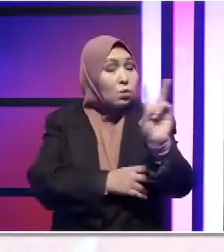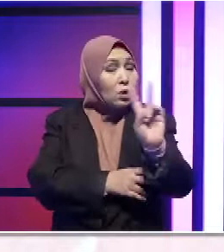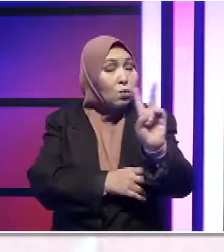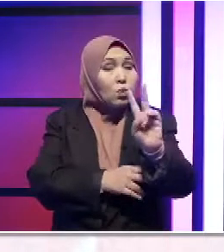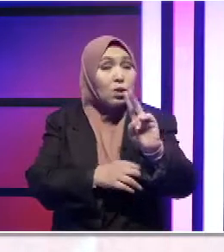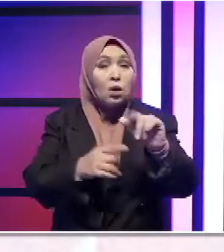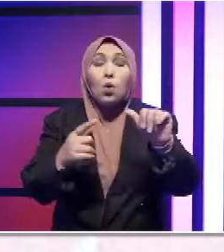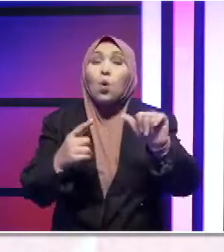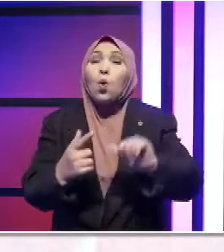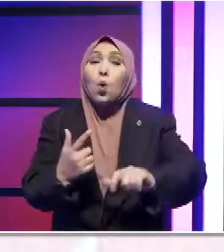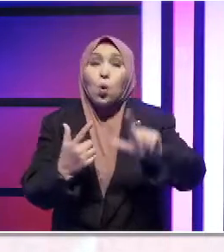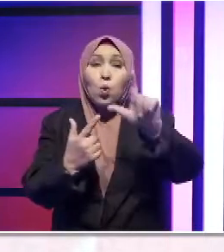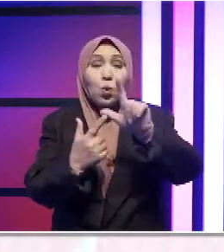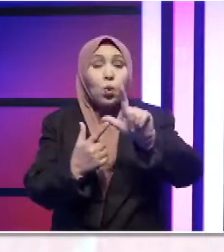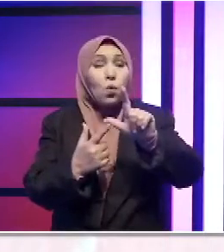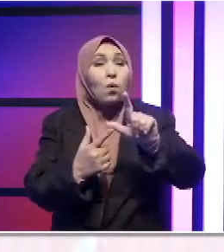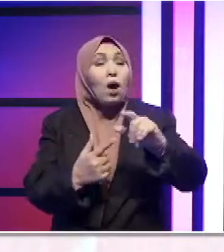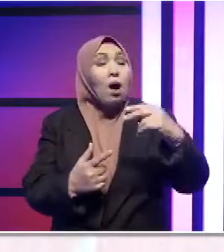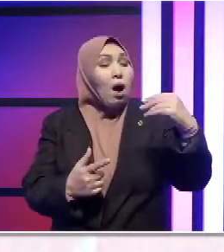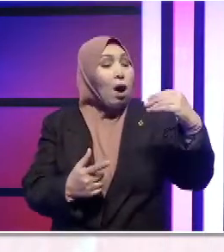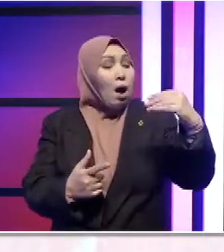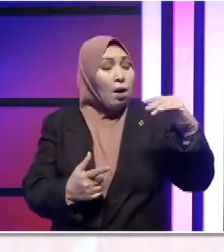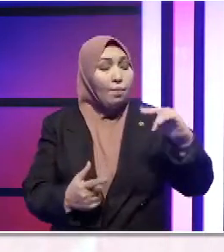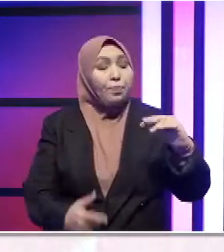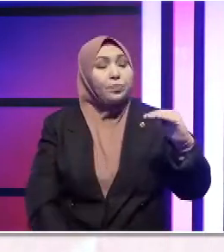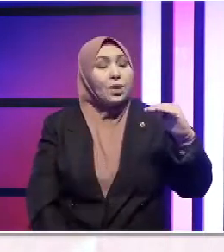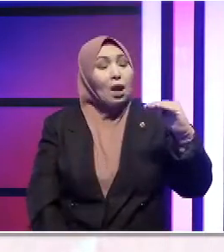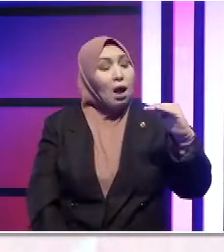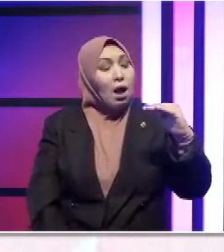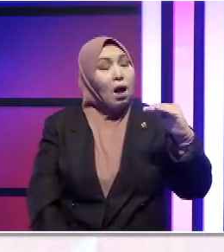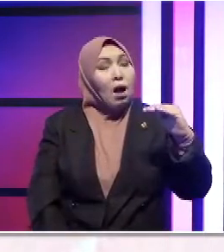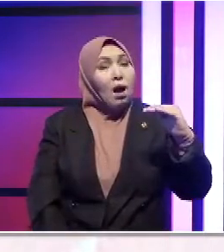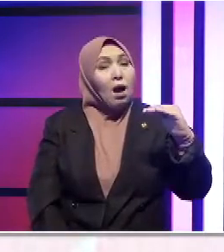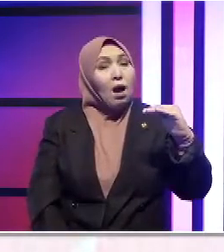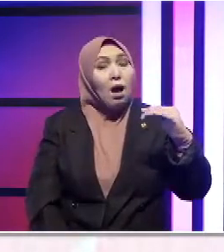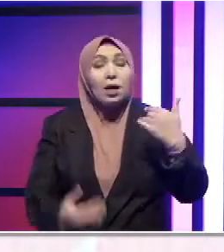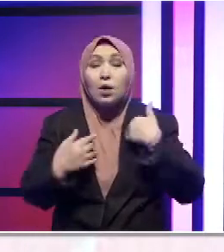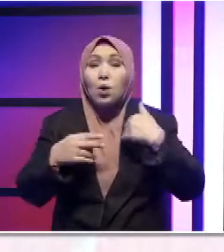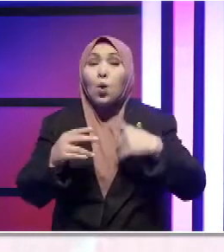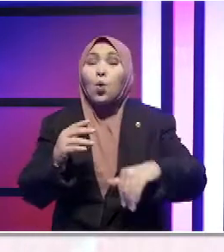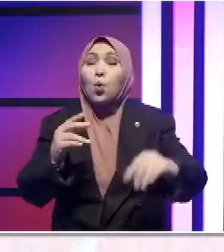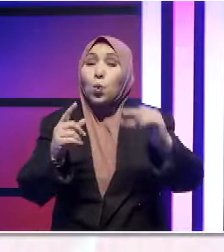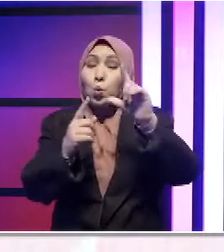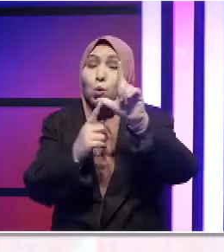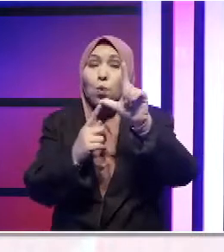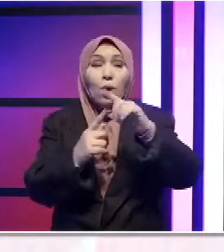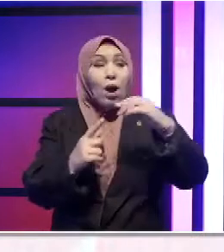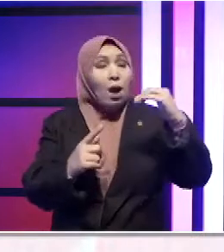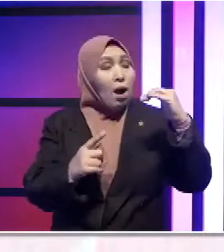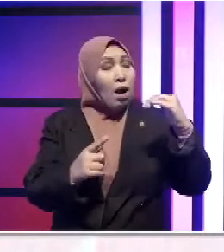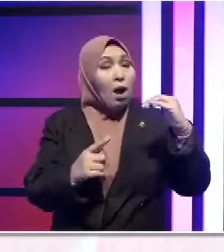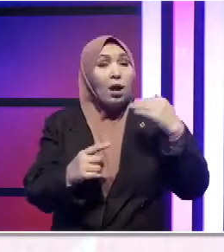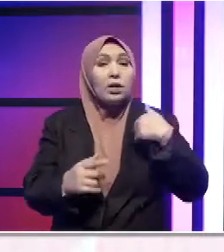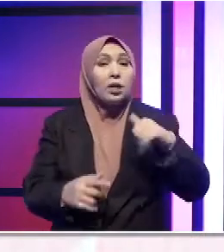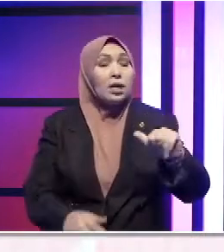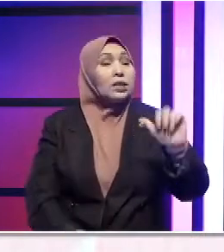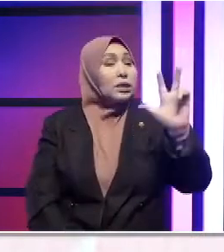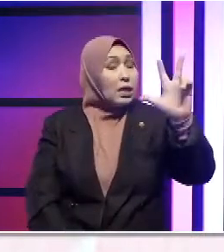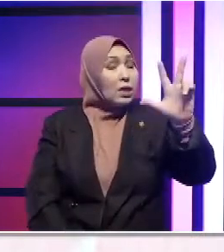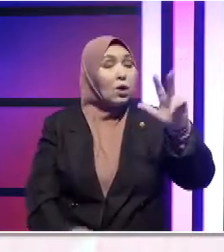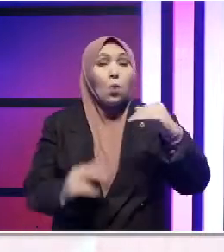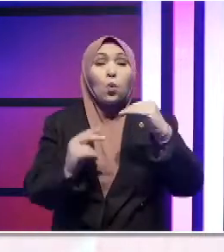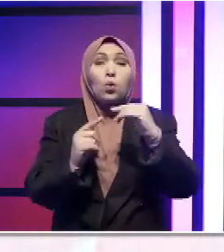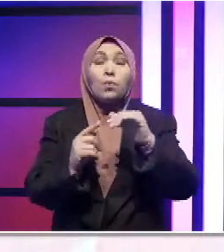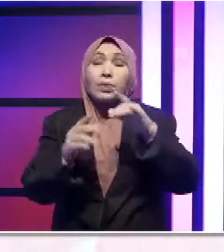h dalam kayaknya enggak Manado huruf H ada dua huruf H bukan Duty gue